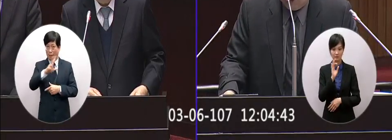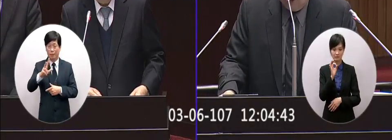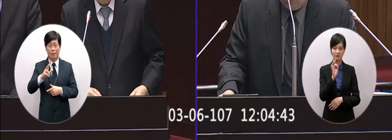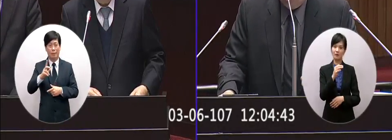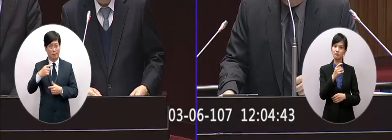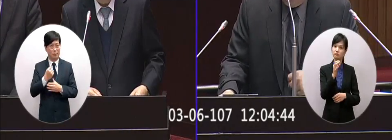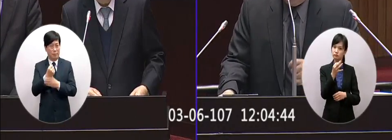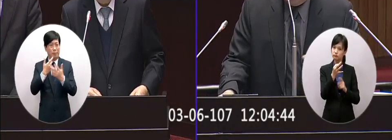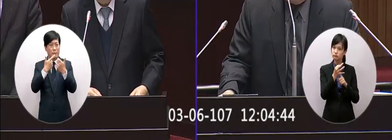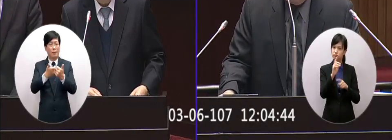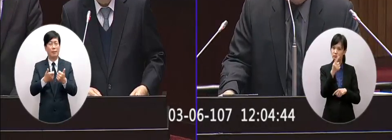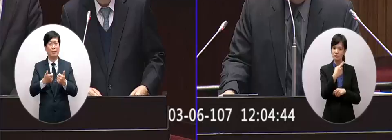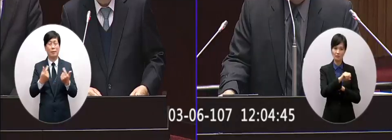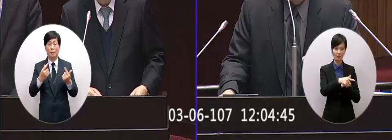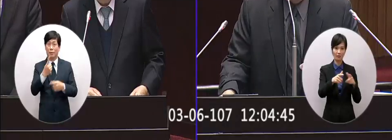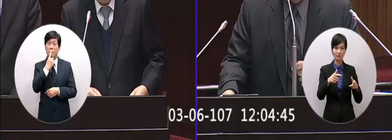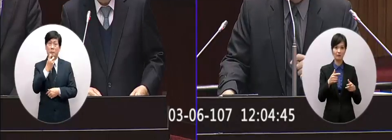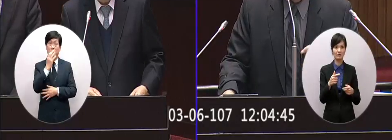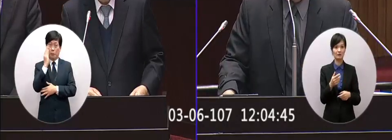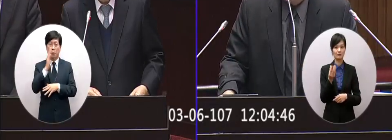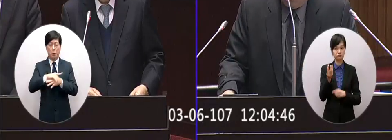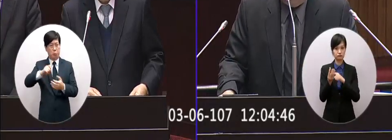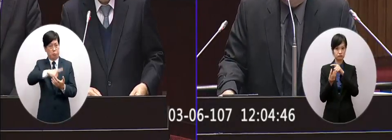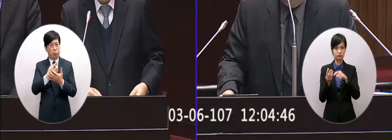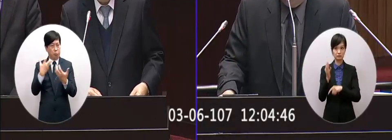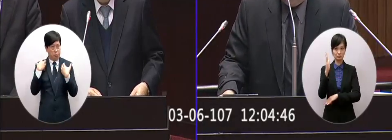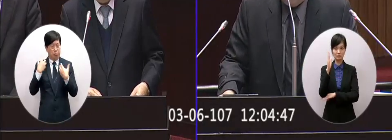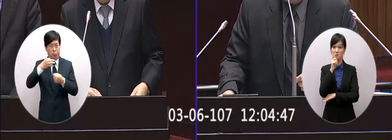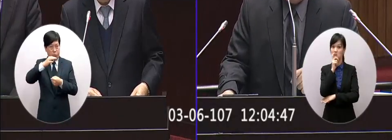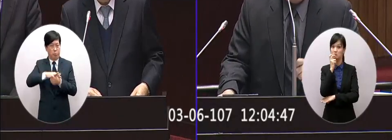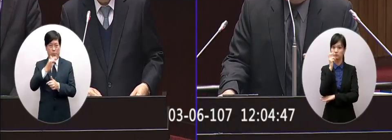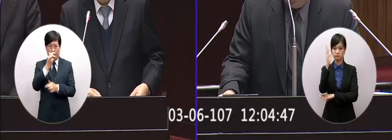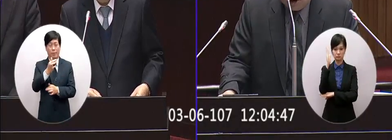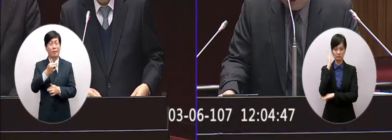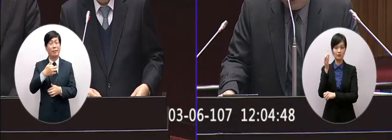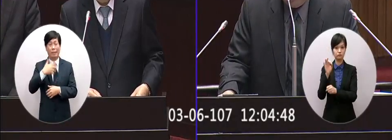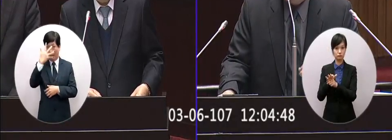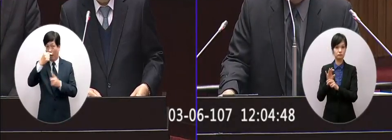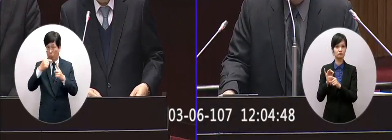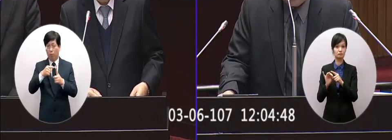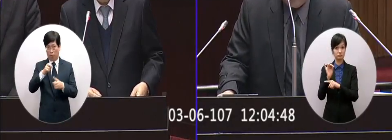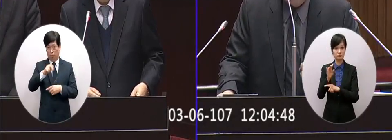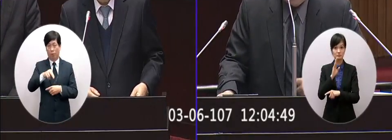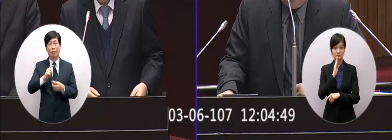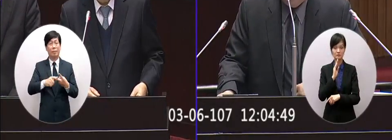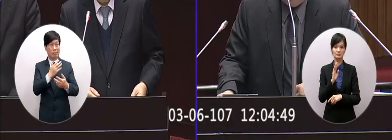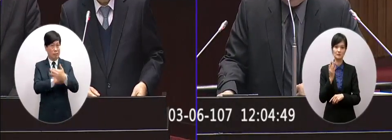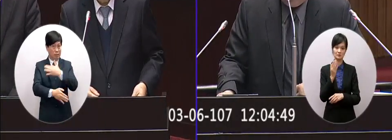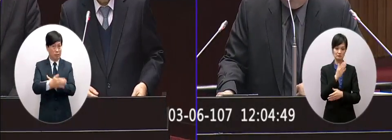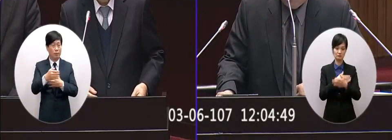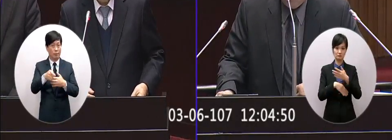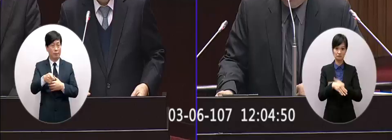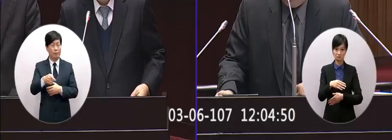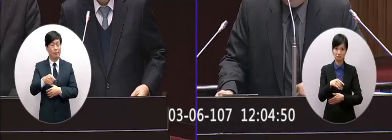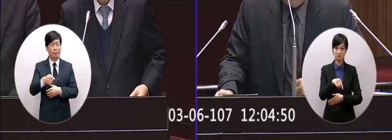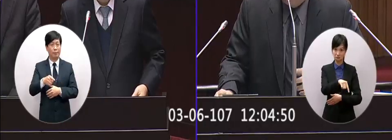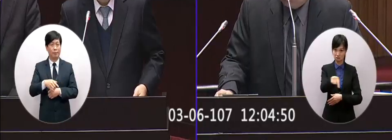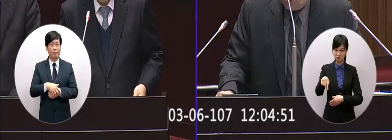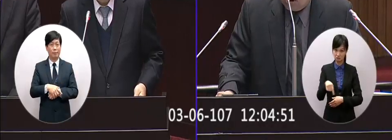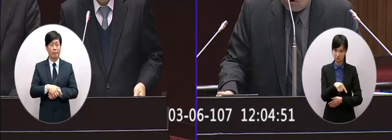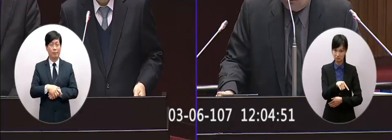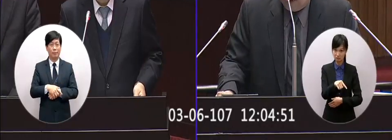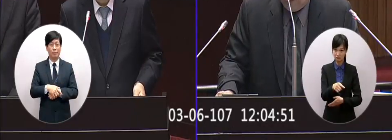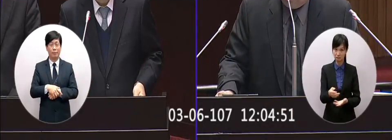就是说指引，有的中央政府会完全负责补足，那在老人的这个部分，在身心障碍的这个部分的话，